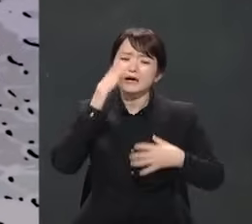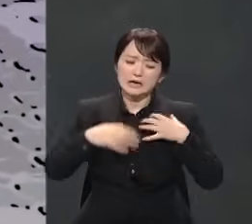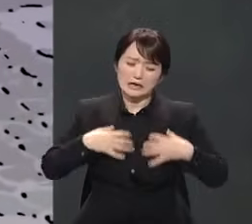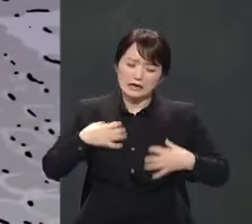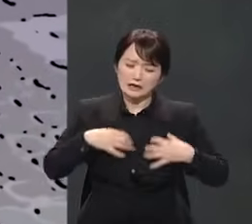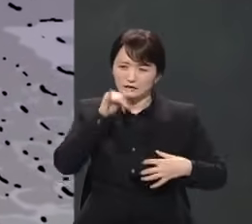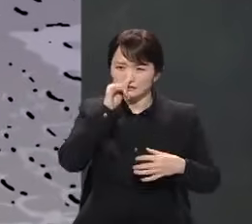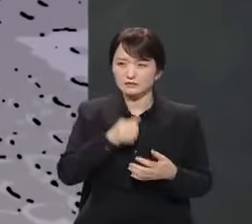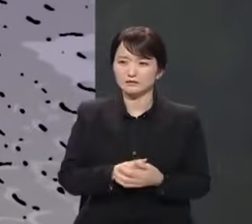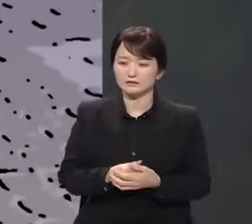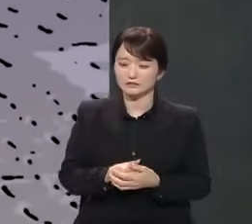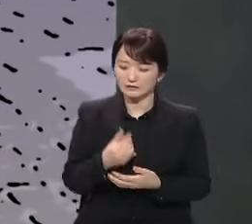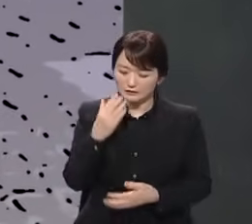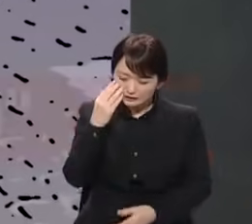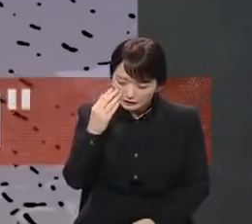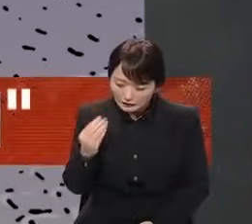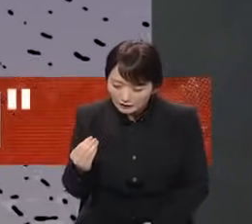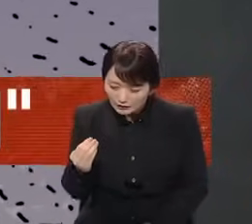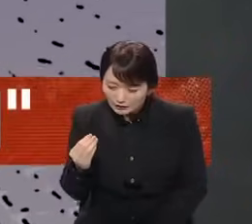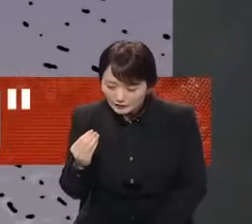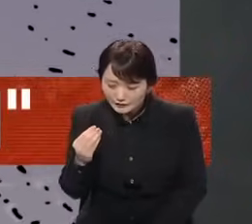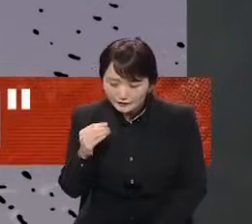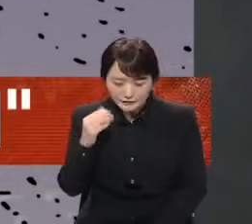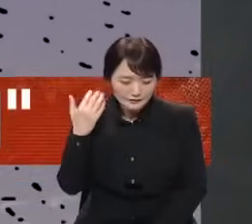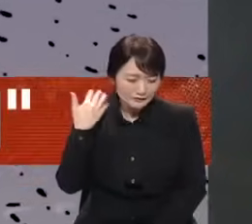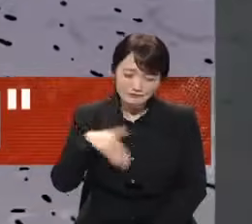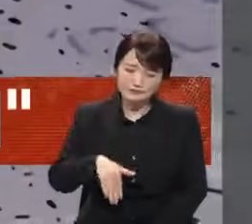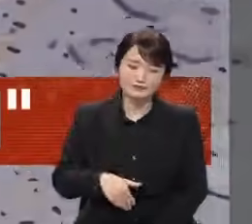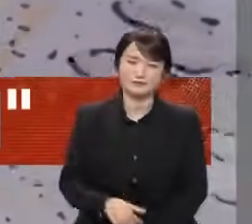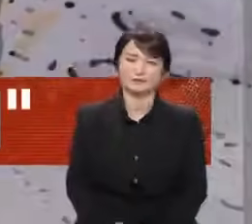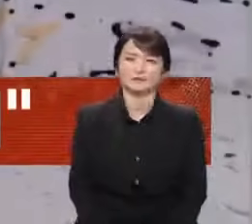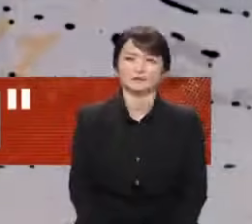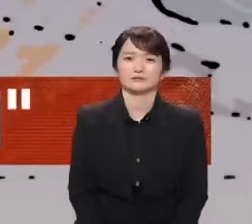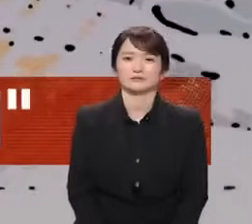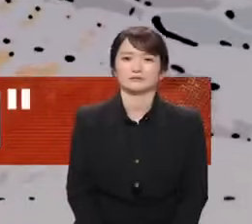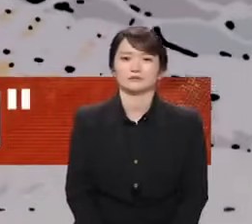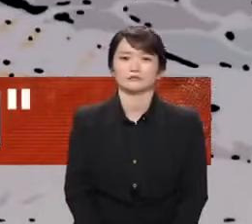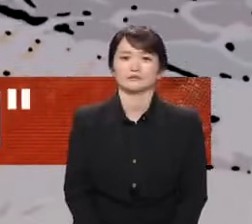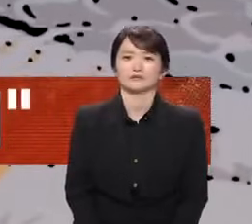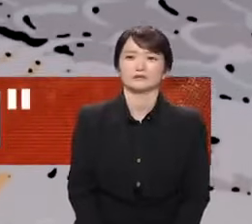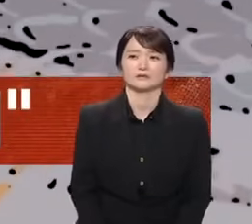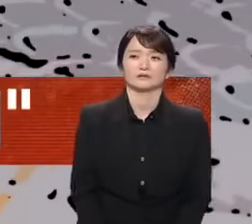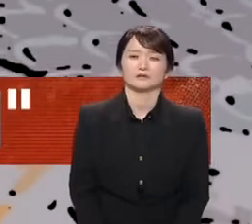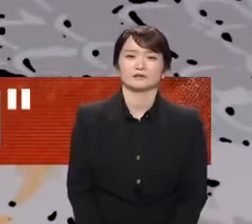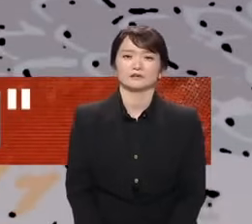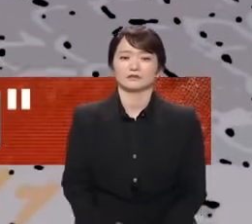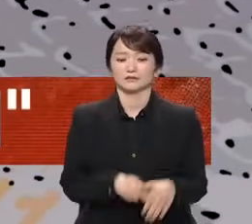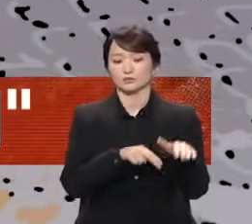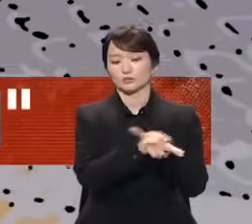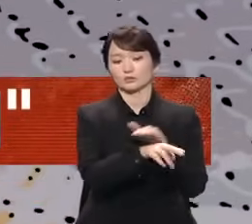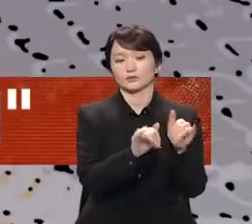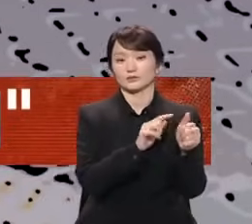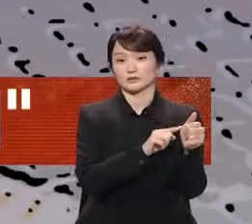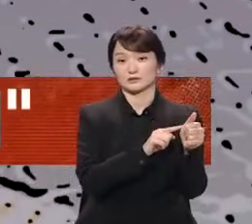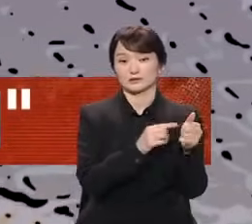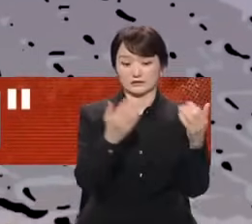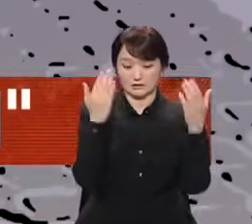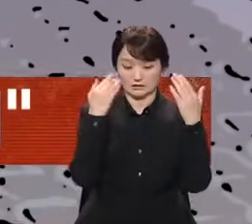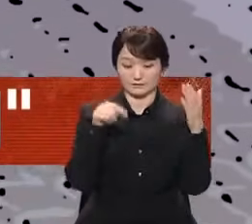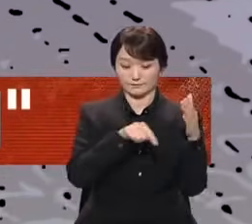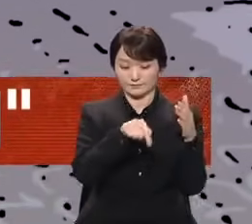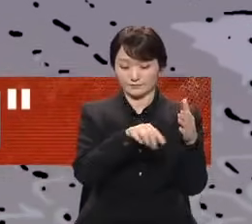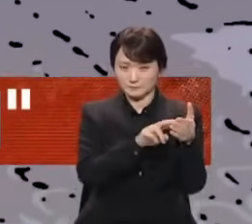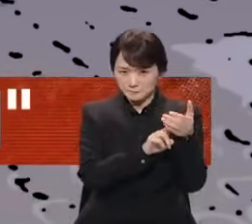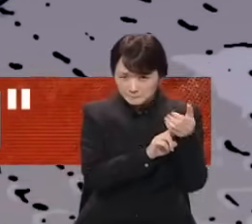됐고 차마 눈 뜨고 볼 수 없는 상태였다라고 합니다. 또 유족에 따르면 당시 도망갔던 이 가해자가 학교 안에